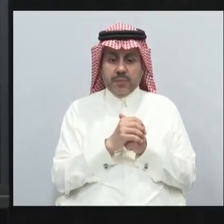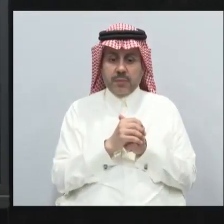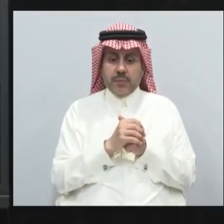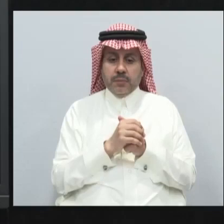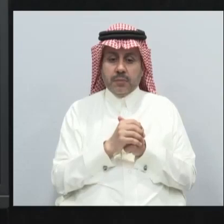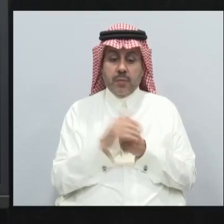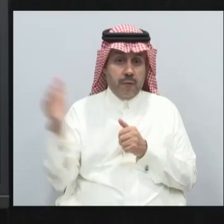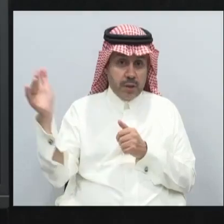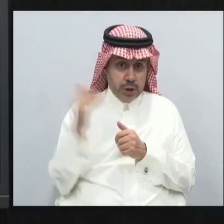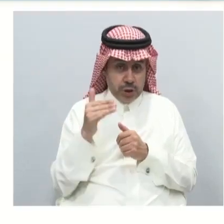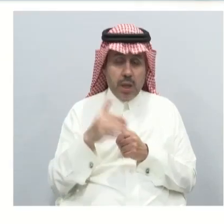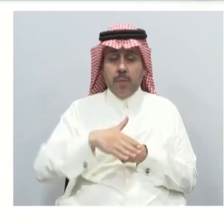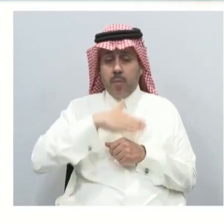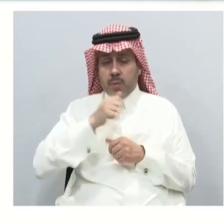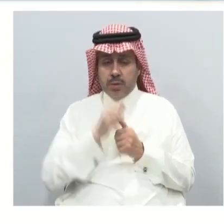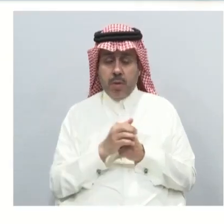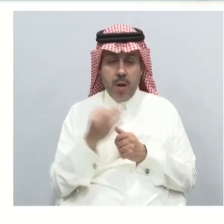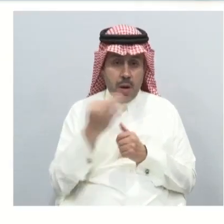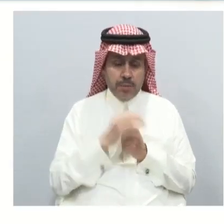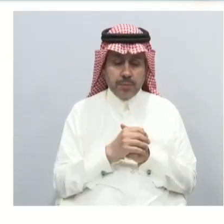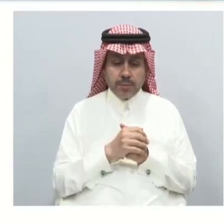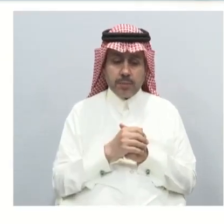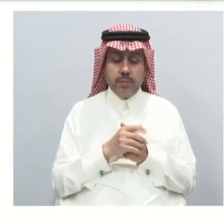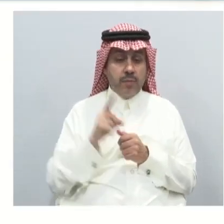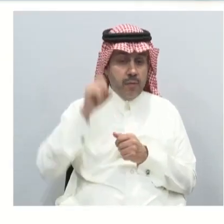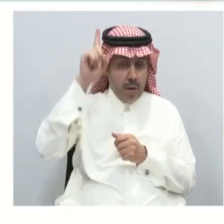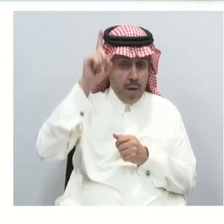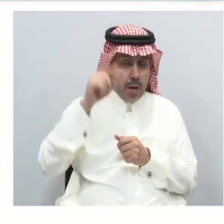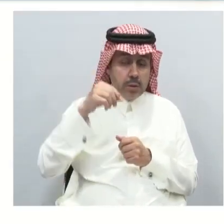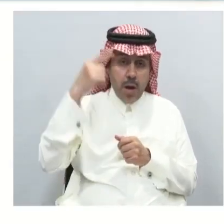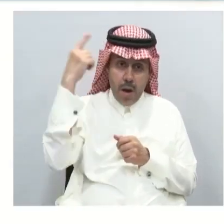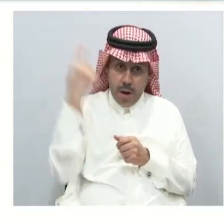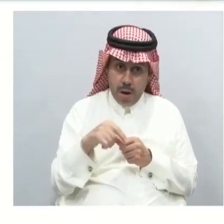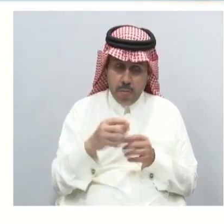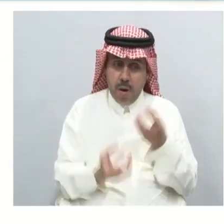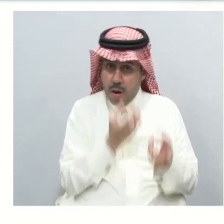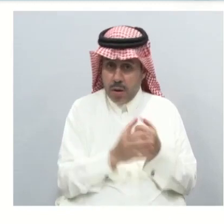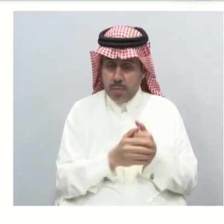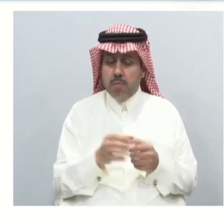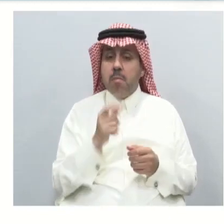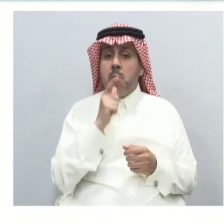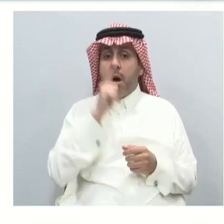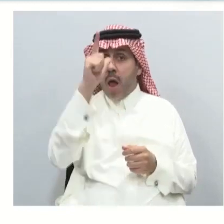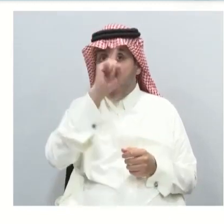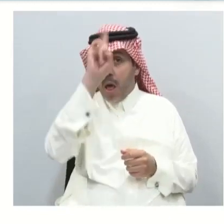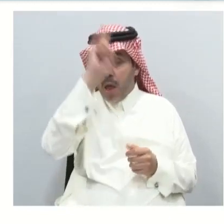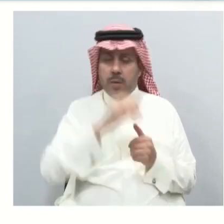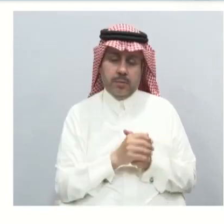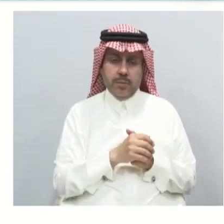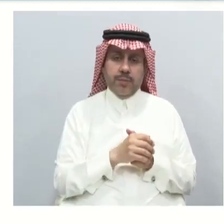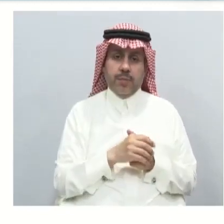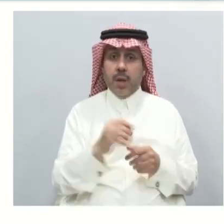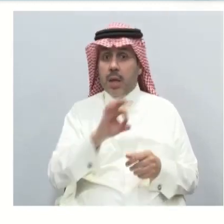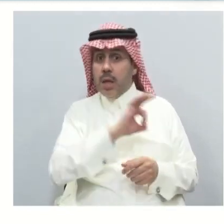فقد جاء عنهم عليه الصلاه والسلام انه قال فان الله قد حرم على النار من قال لا اله الا الله